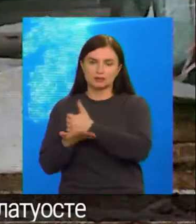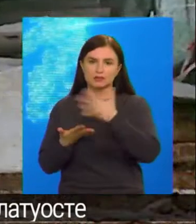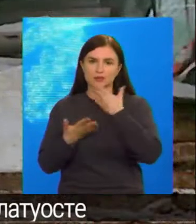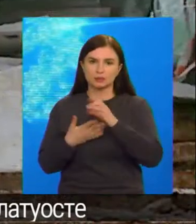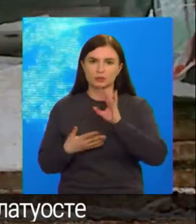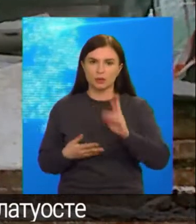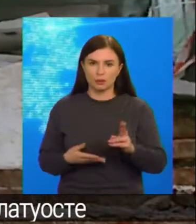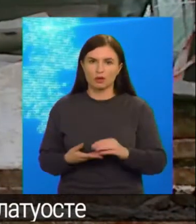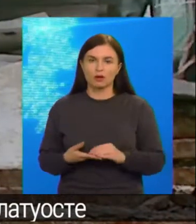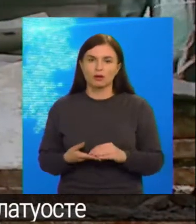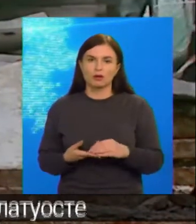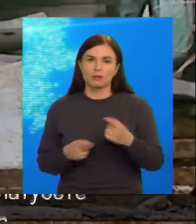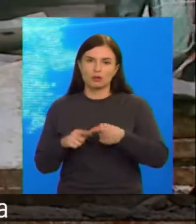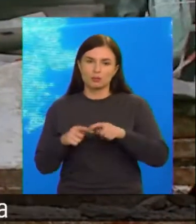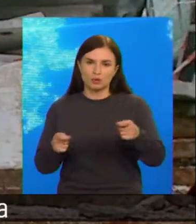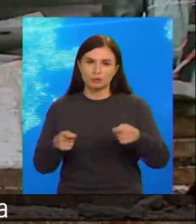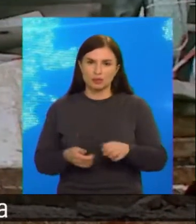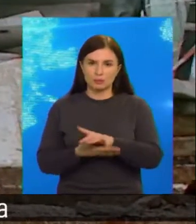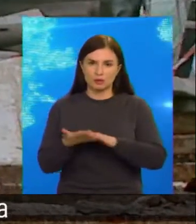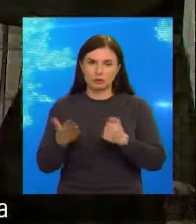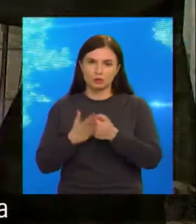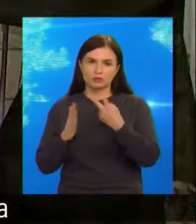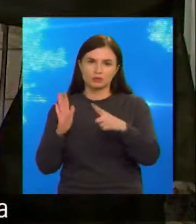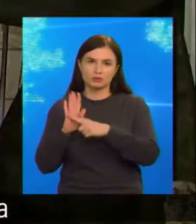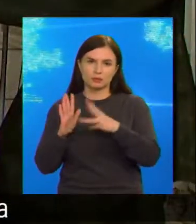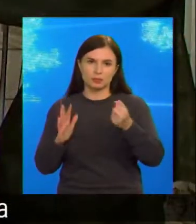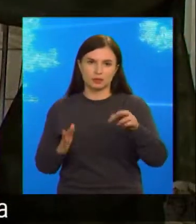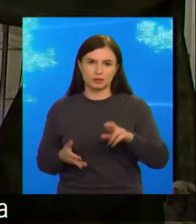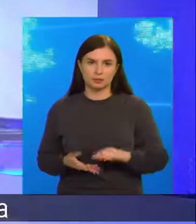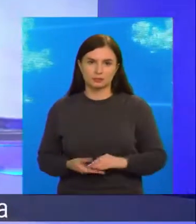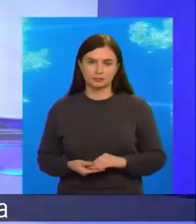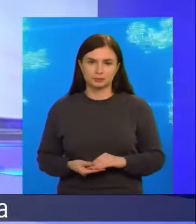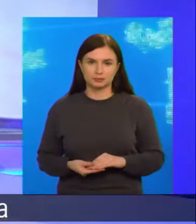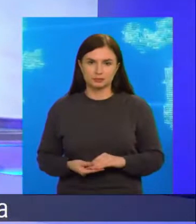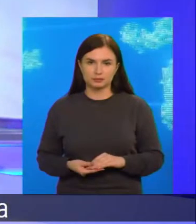сроки, поэтому администрация продлила срок до 27 мая.